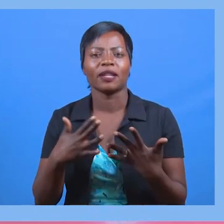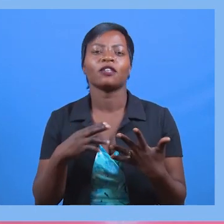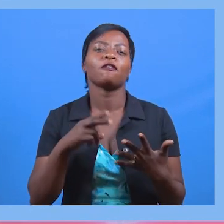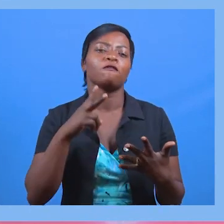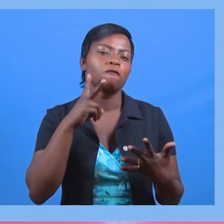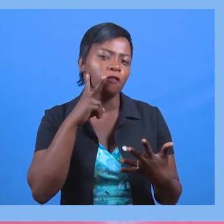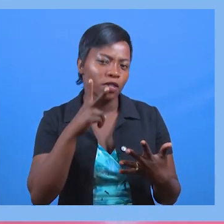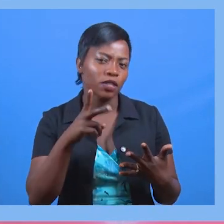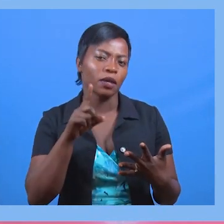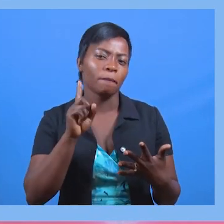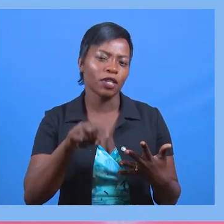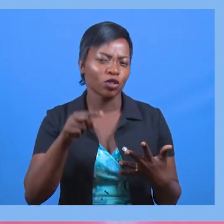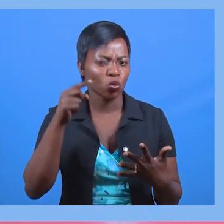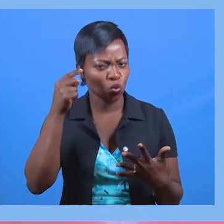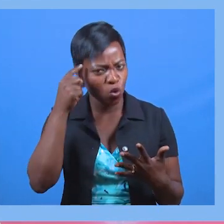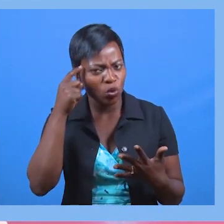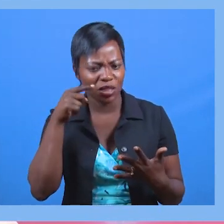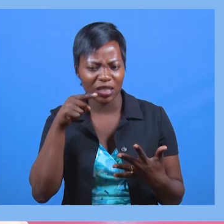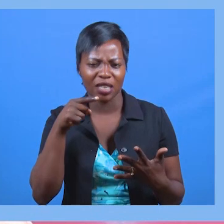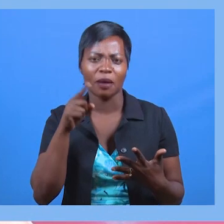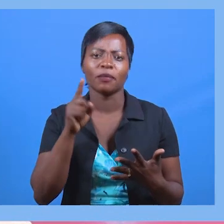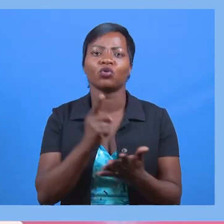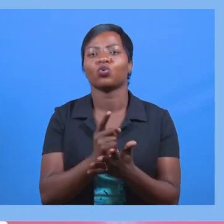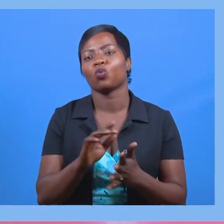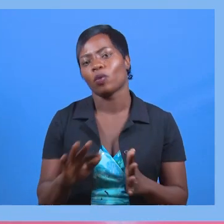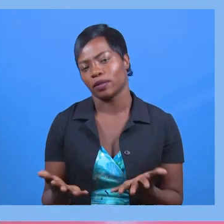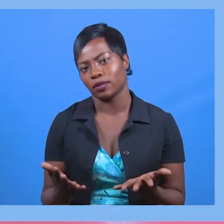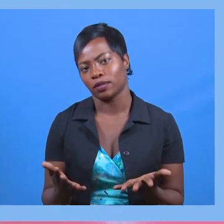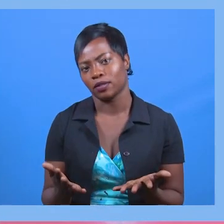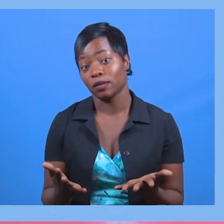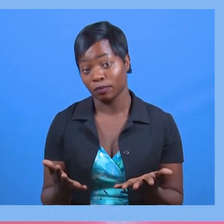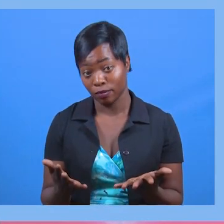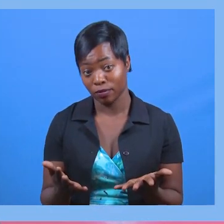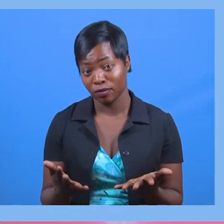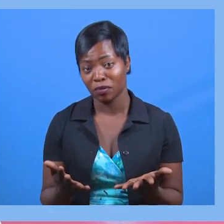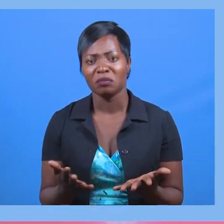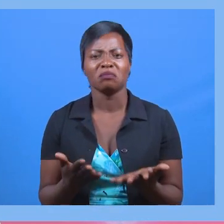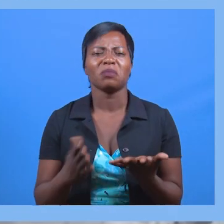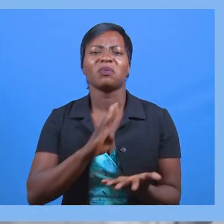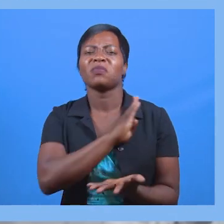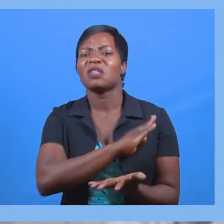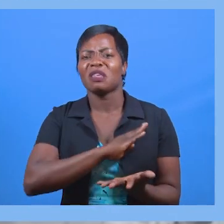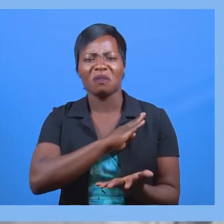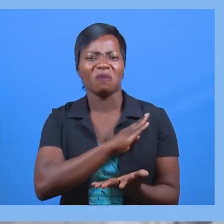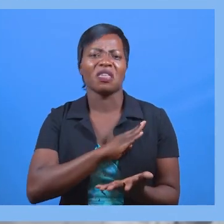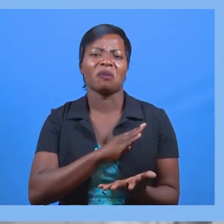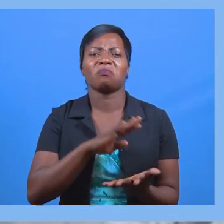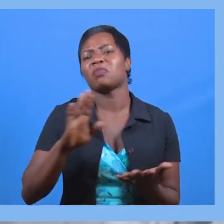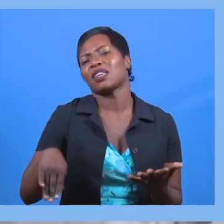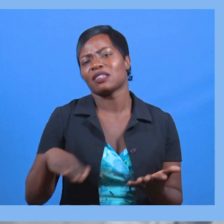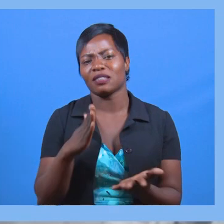ndaazive pekugumira. Haikona kuzoita zvinhu zvisingatarisirwe neuya